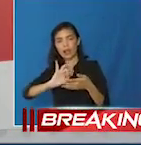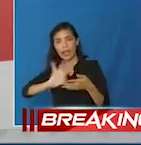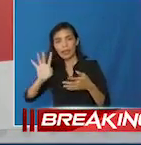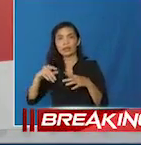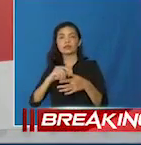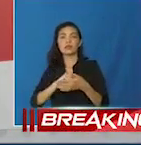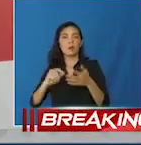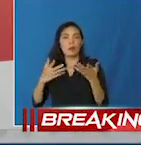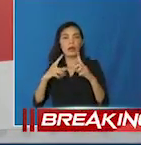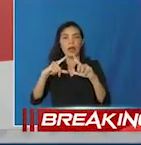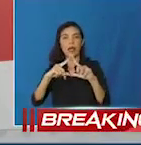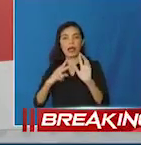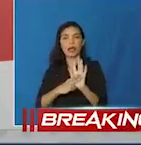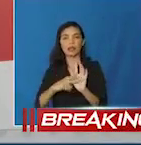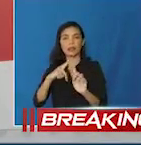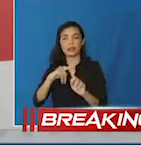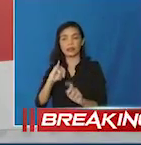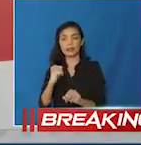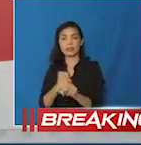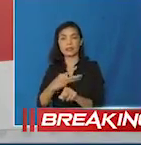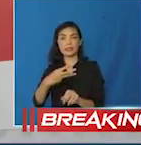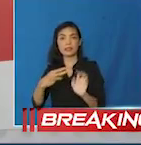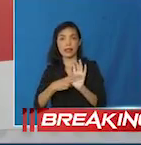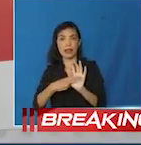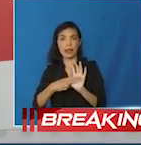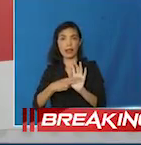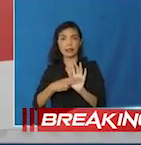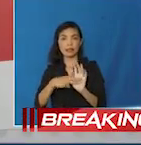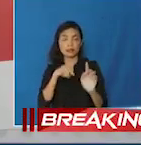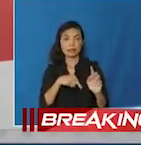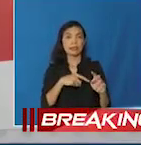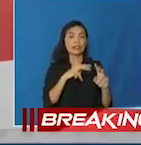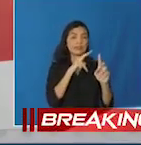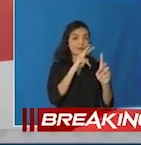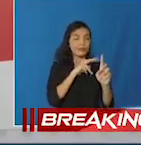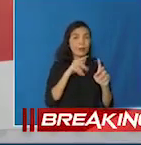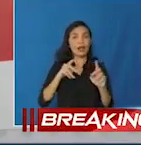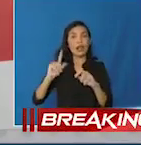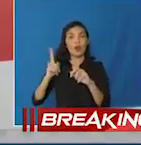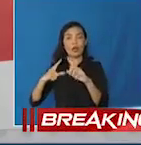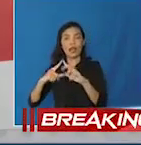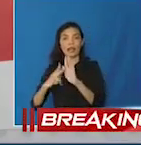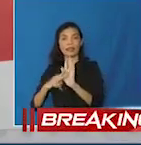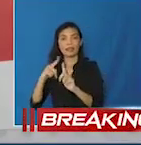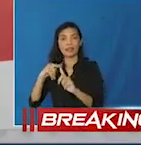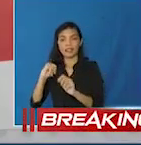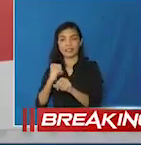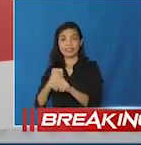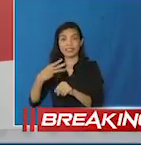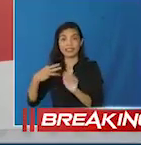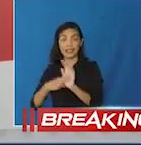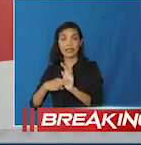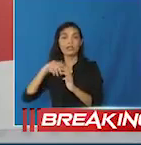antigen yang kita gunakan adalah melakukan pemeriksaan dengan swap dengan apusan ucapan yang